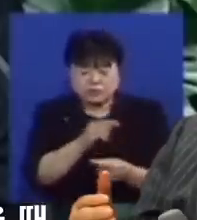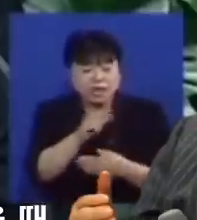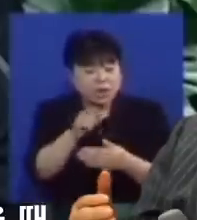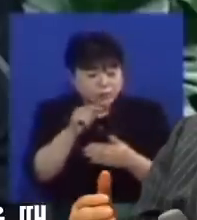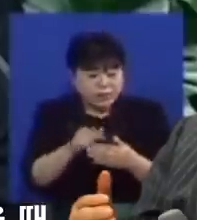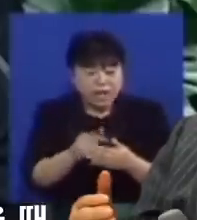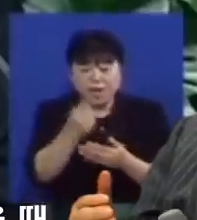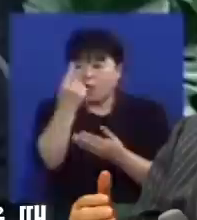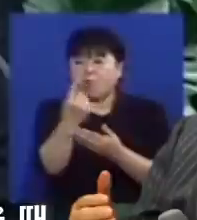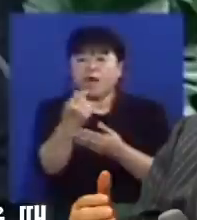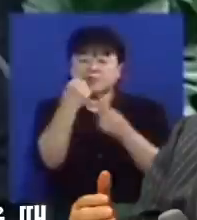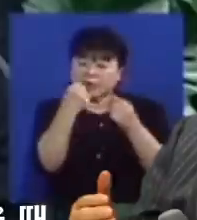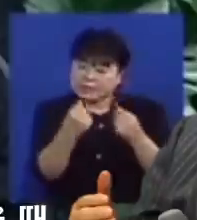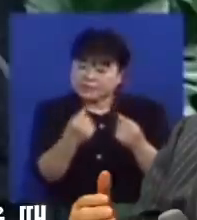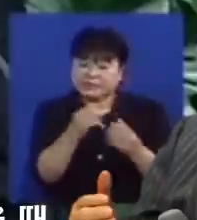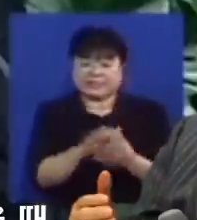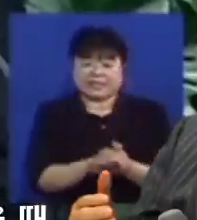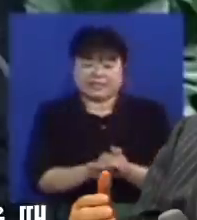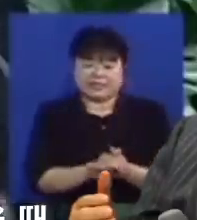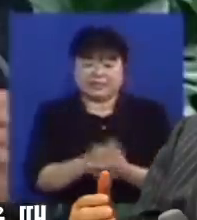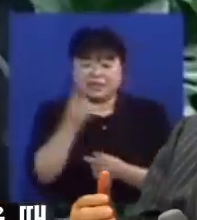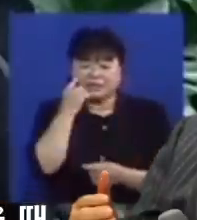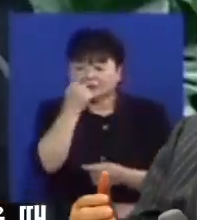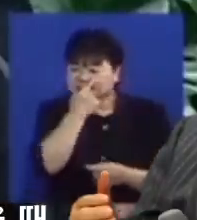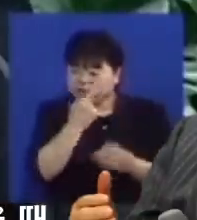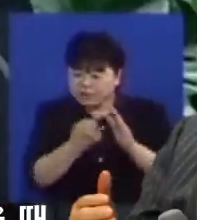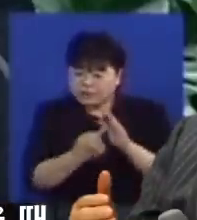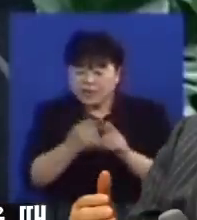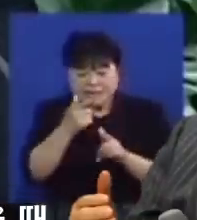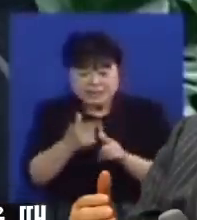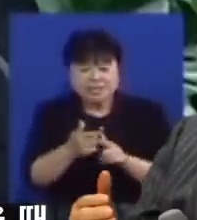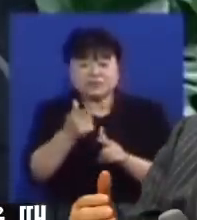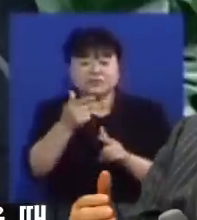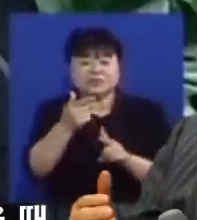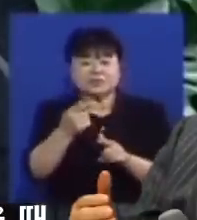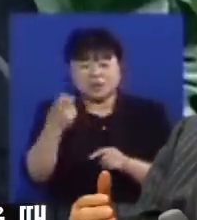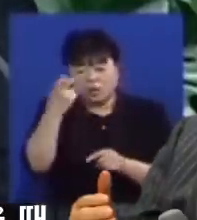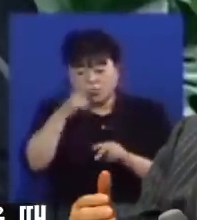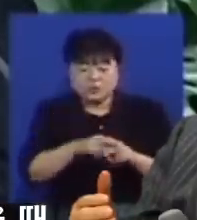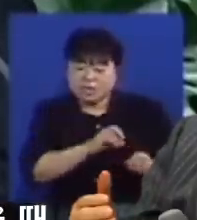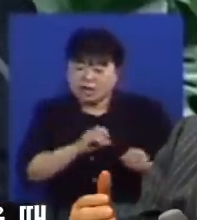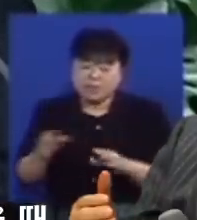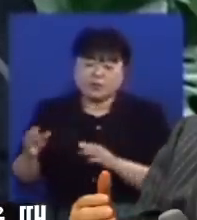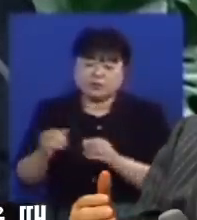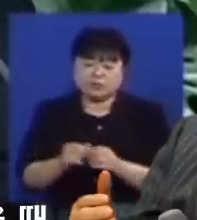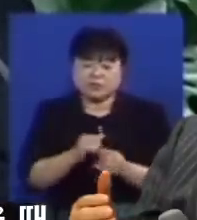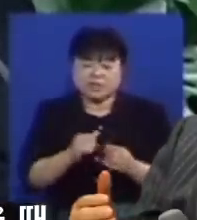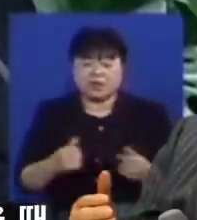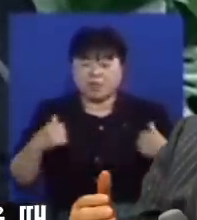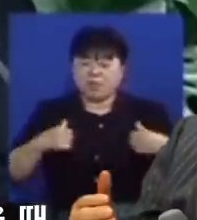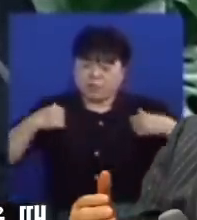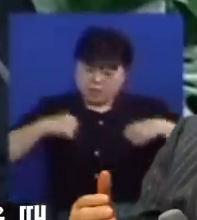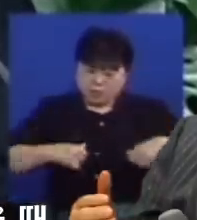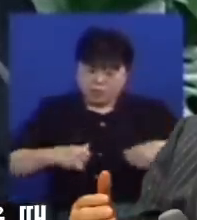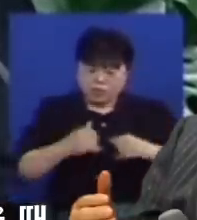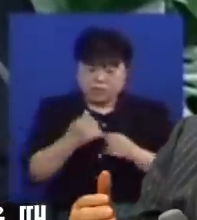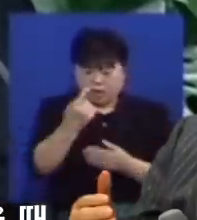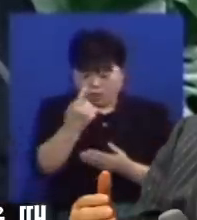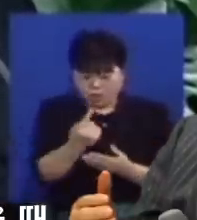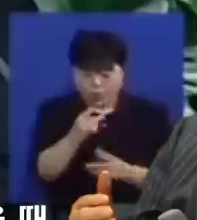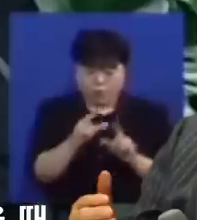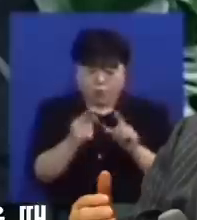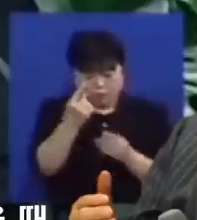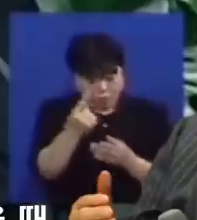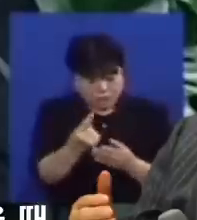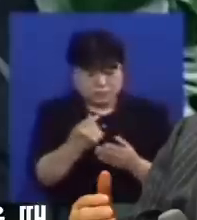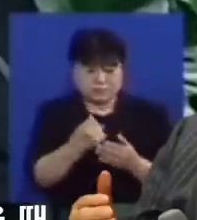가운데 와서 계신 것입니다. 그 증거로서 예수님이 하늘 보좌 버리시고 사람 몸 쓰고 여러분 인간으로 인간 사회